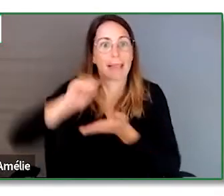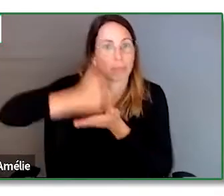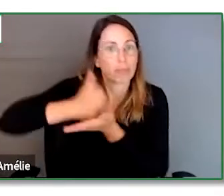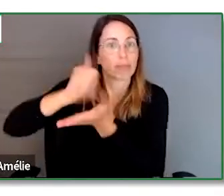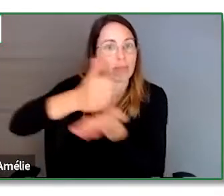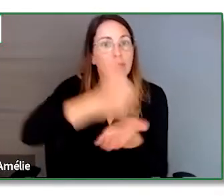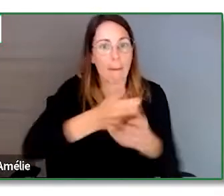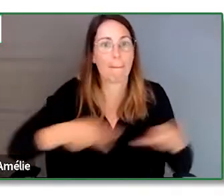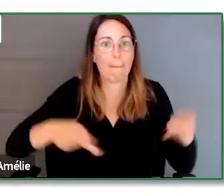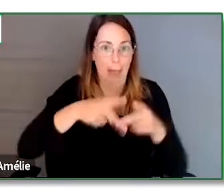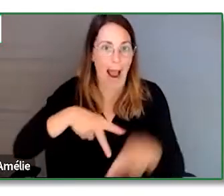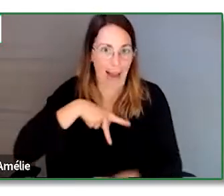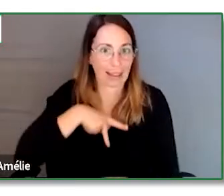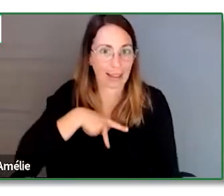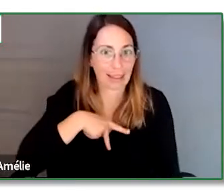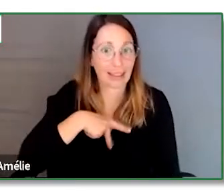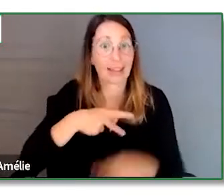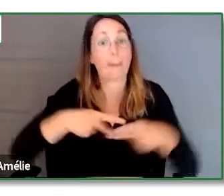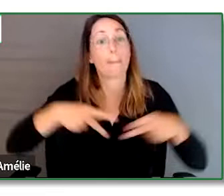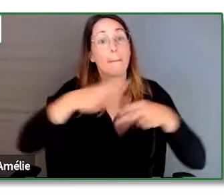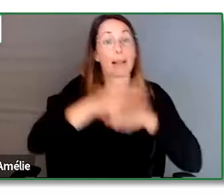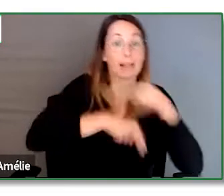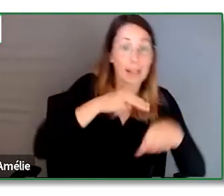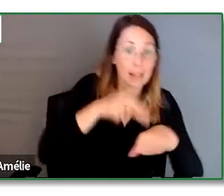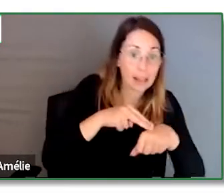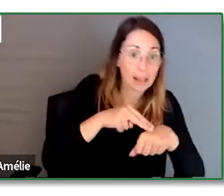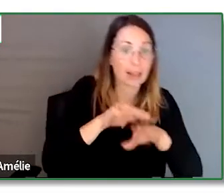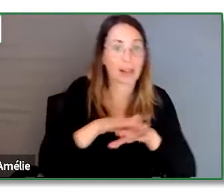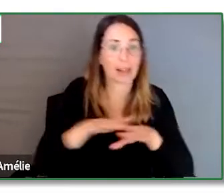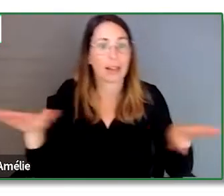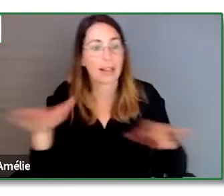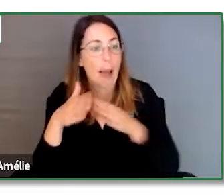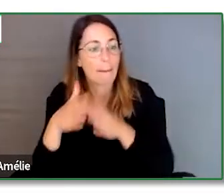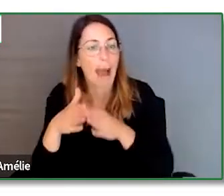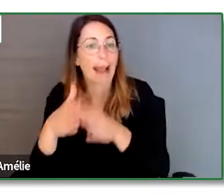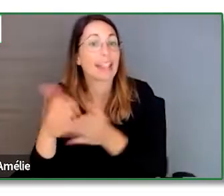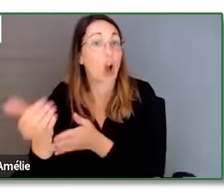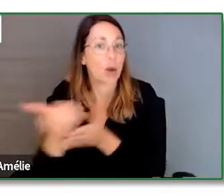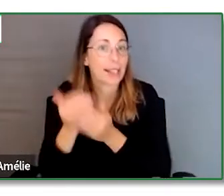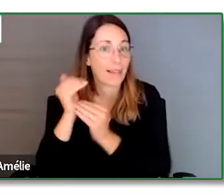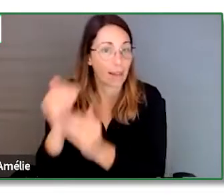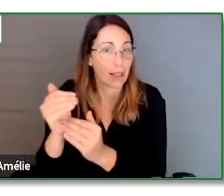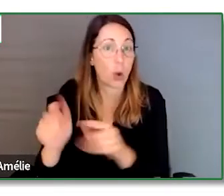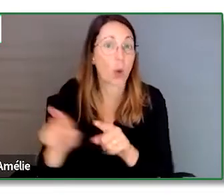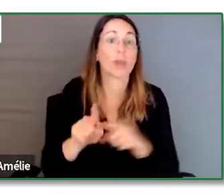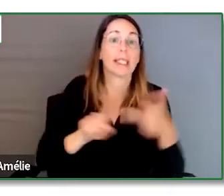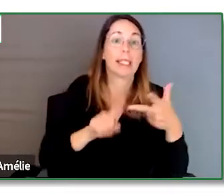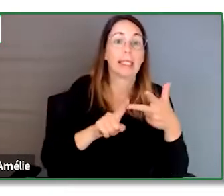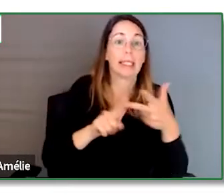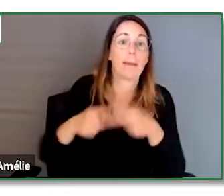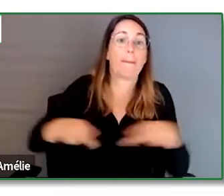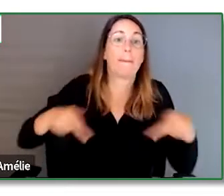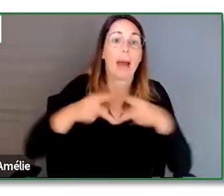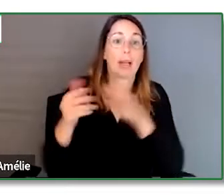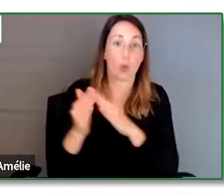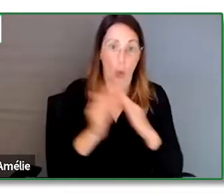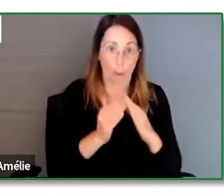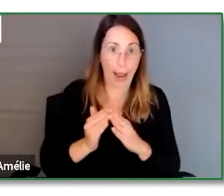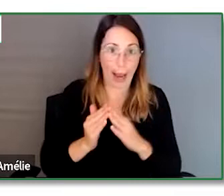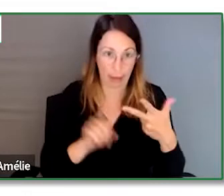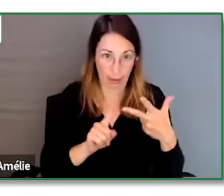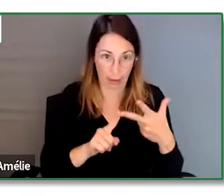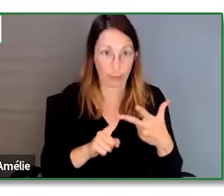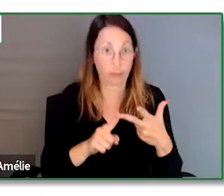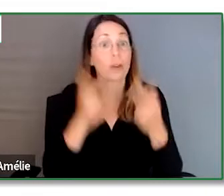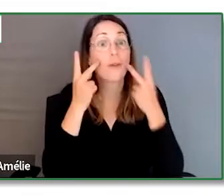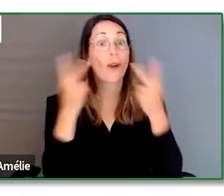nationaux, des aires marines de conservation et des parcs urbains. On peut voir sur la carte qu'on a le point le plus au